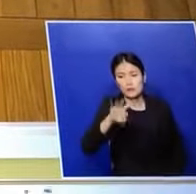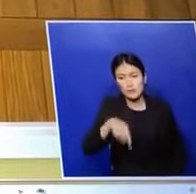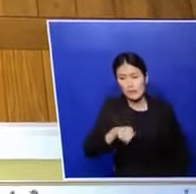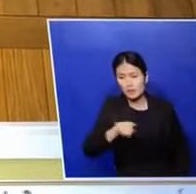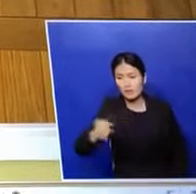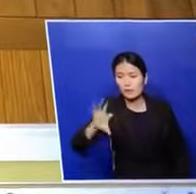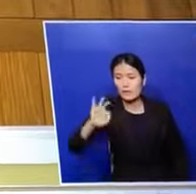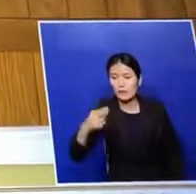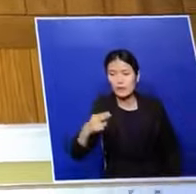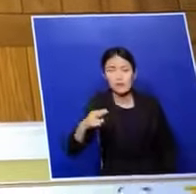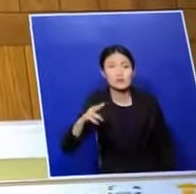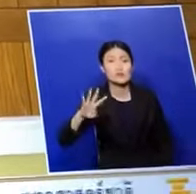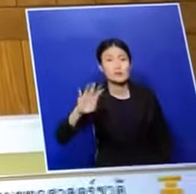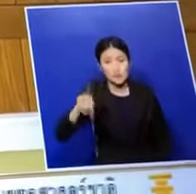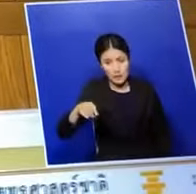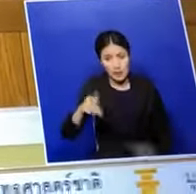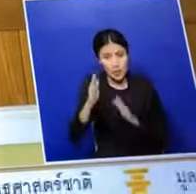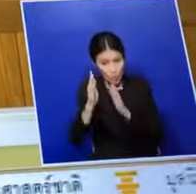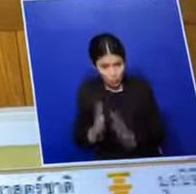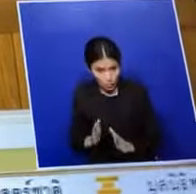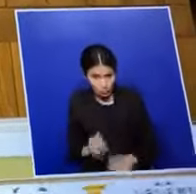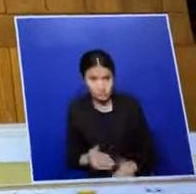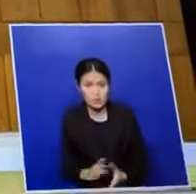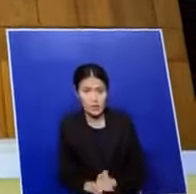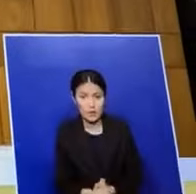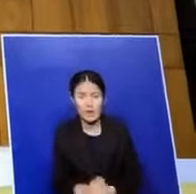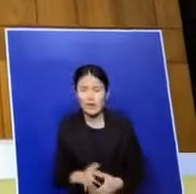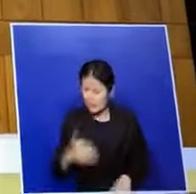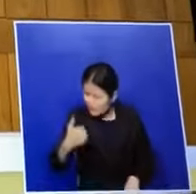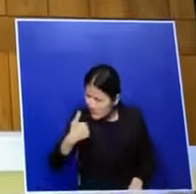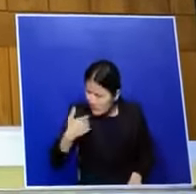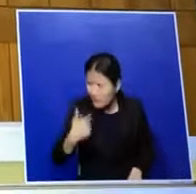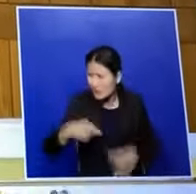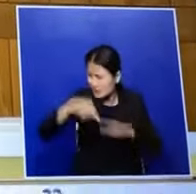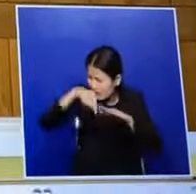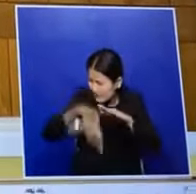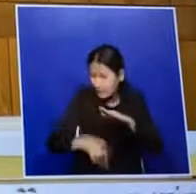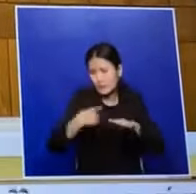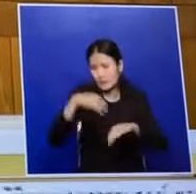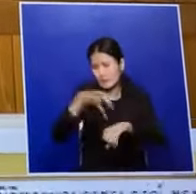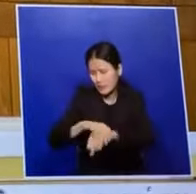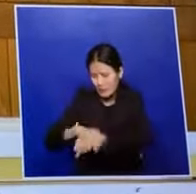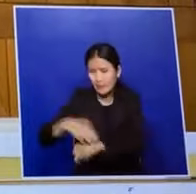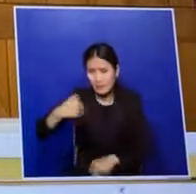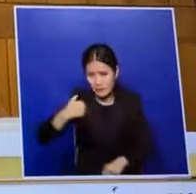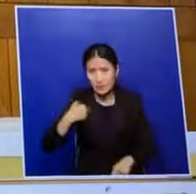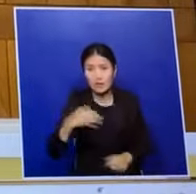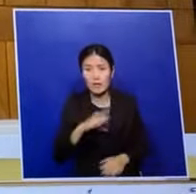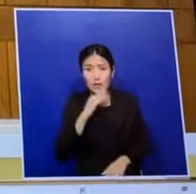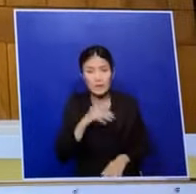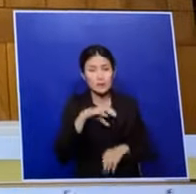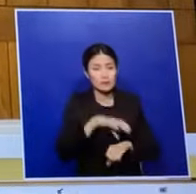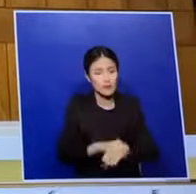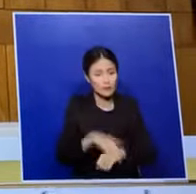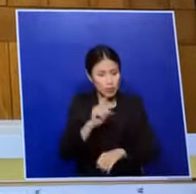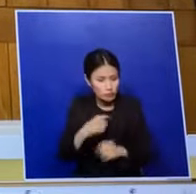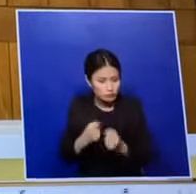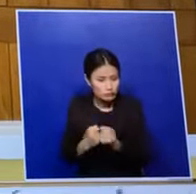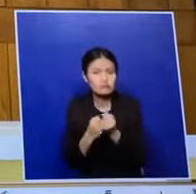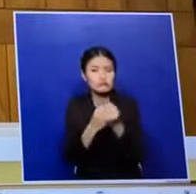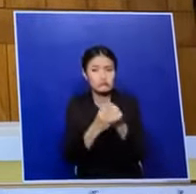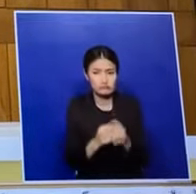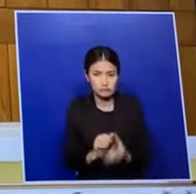นะครับแล้วอาจจะมากกว่านี้อีกถ้ามันสอบสวนทวนพยานกันไปต่อเชื่อมโยงก็จับไปอีกนะครับก็ไปสู้คดีกันไปเพราะฉะนั้น